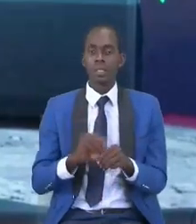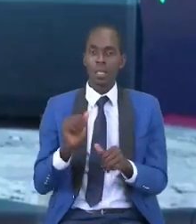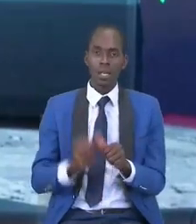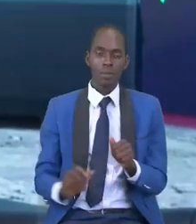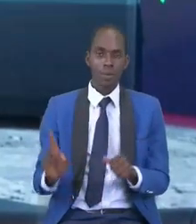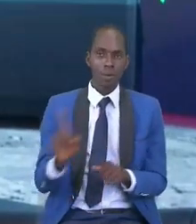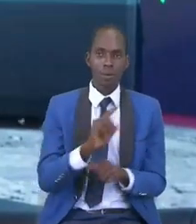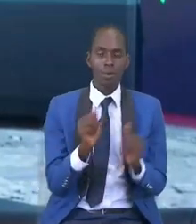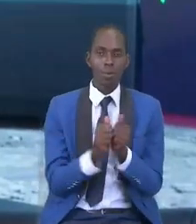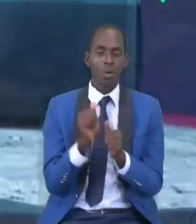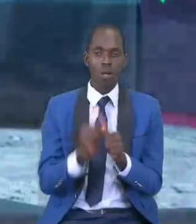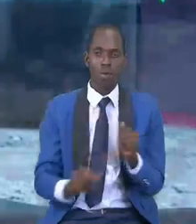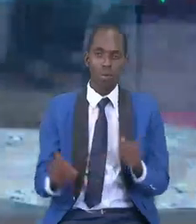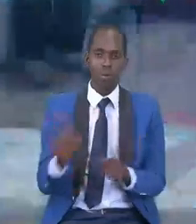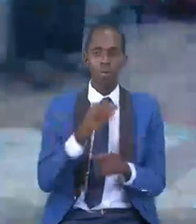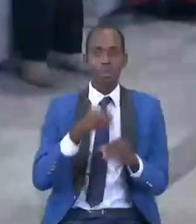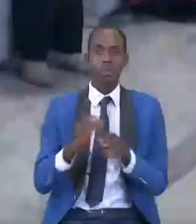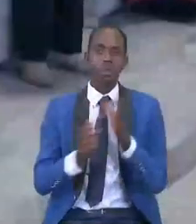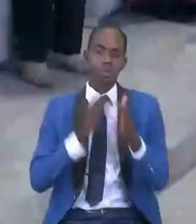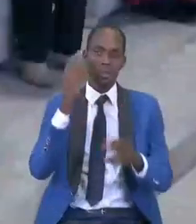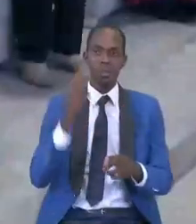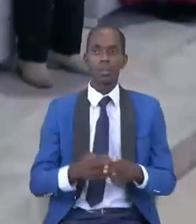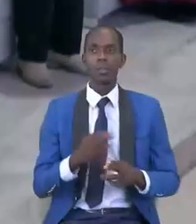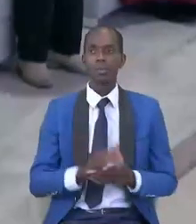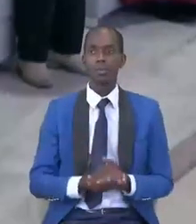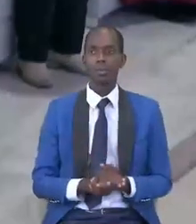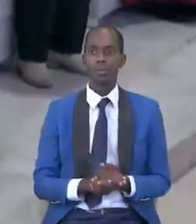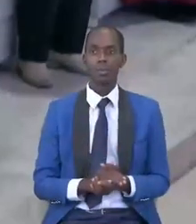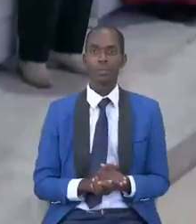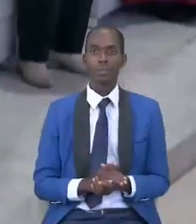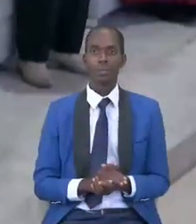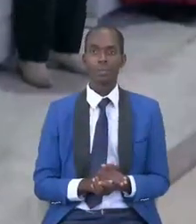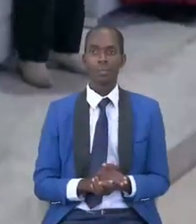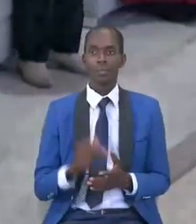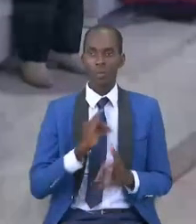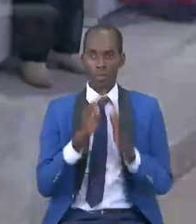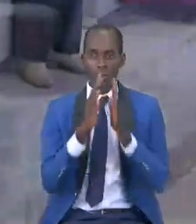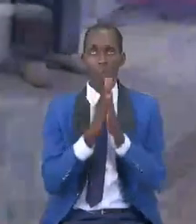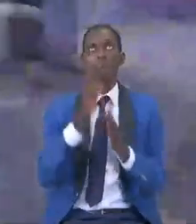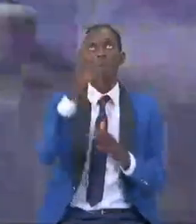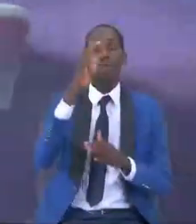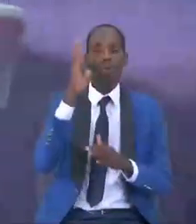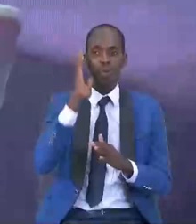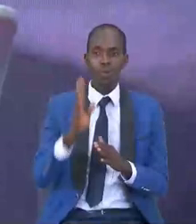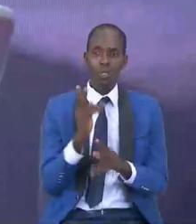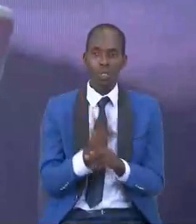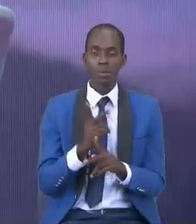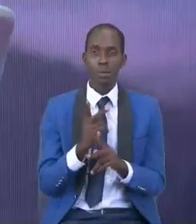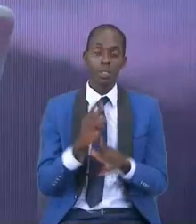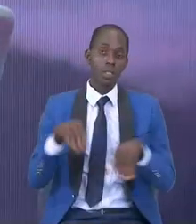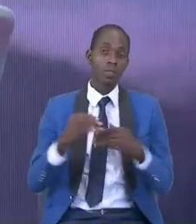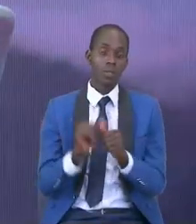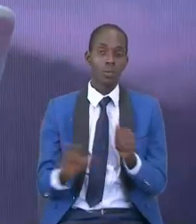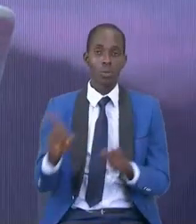inoubliable dans la vie de chacun au nom de Jésus. Je prie que Dieu donne